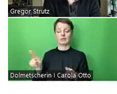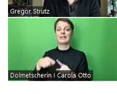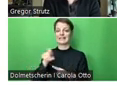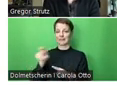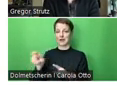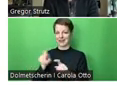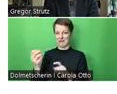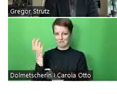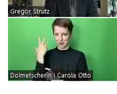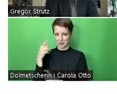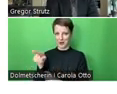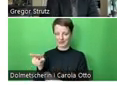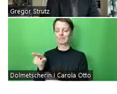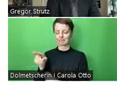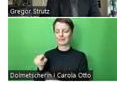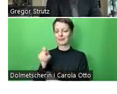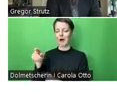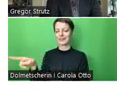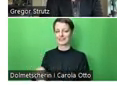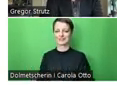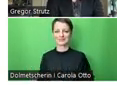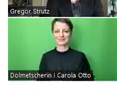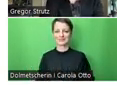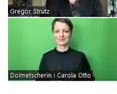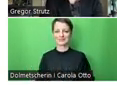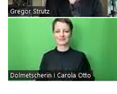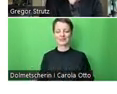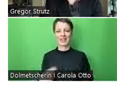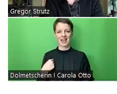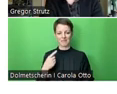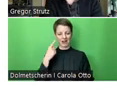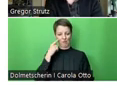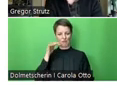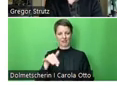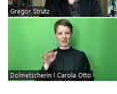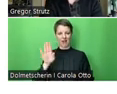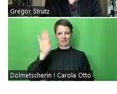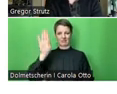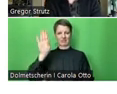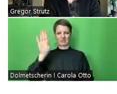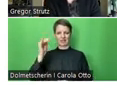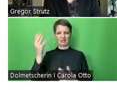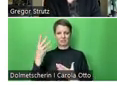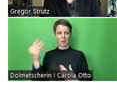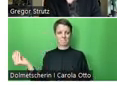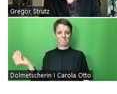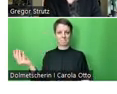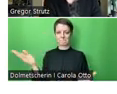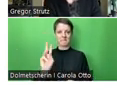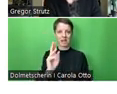Woche. Alles klar. Wir hatten gerade eben eine Handmeldung, die jetzt bei mir aber wieder verschwunden